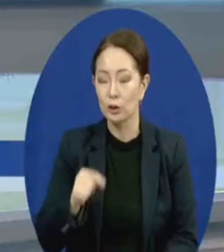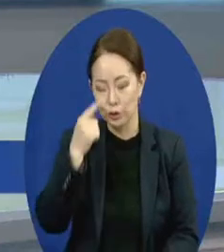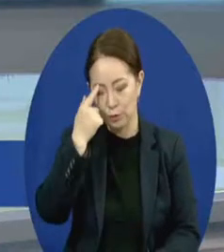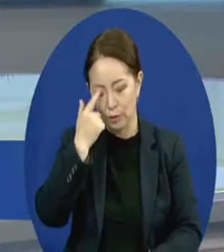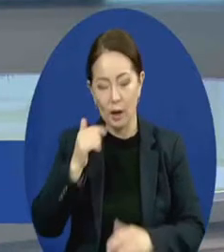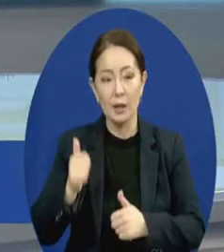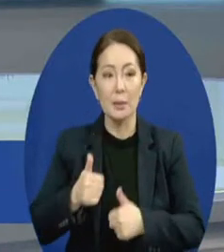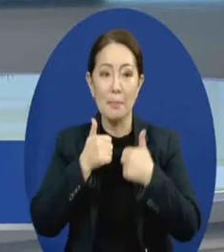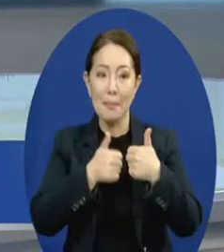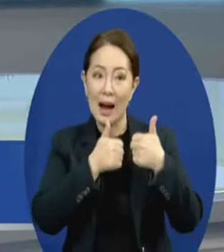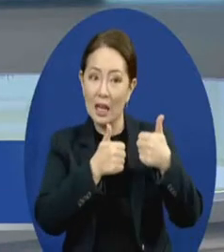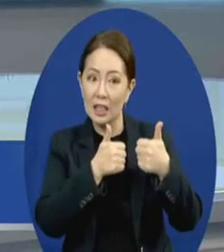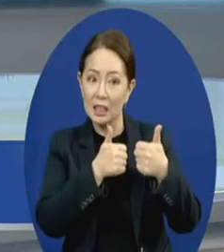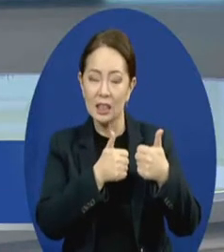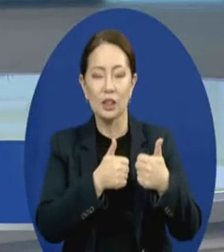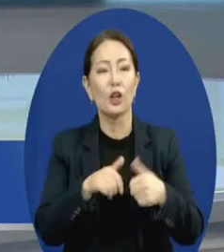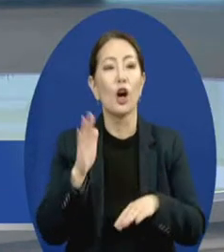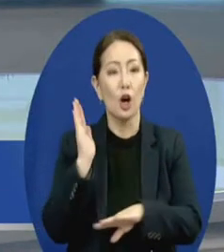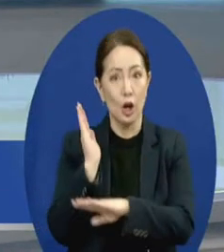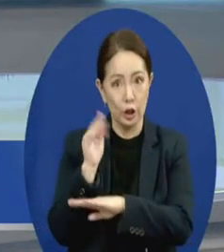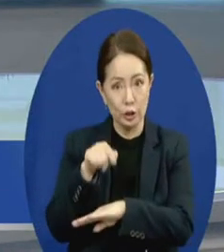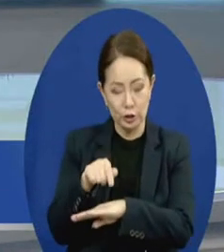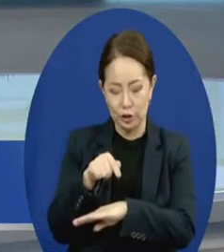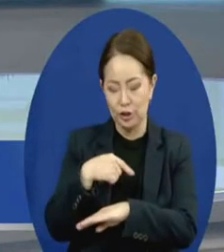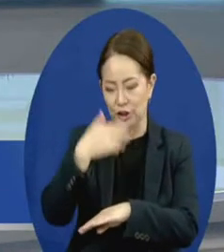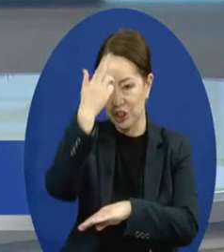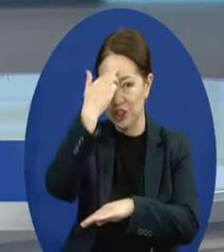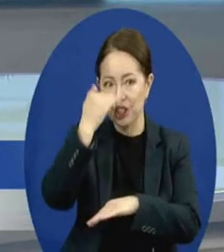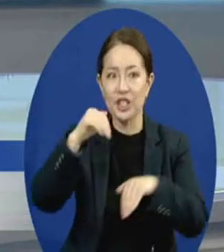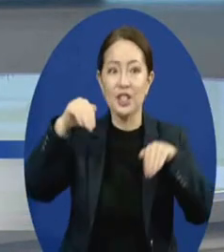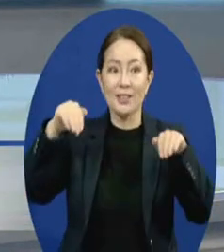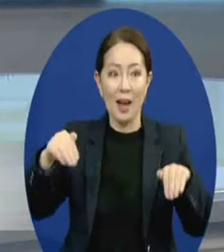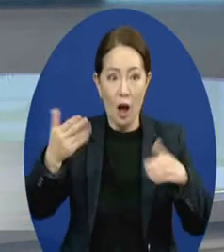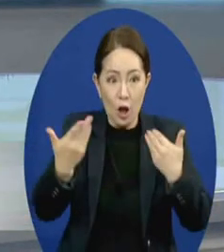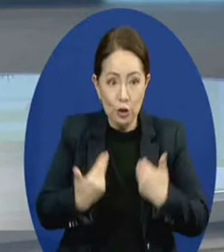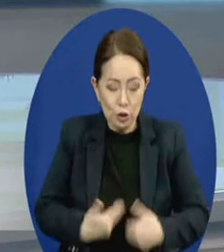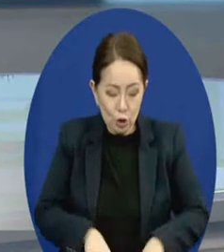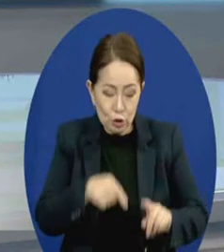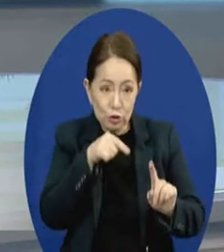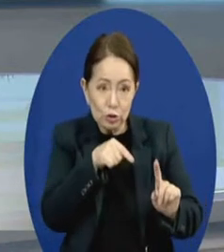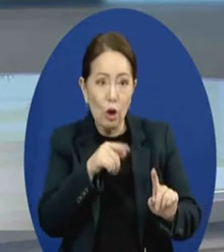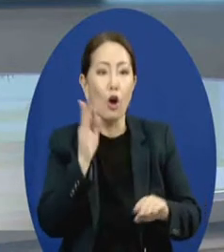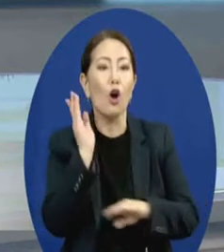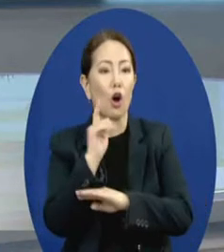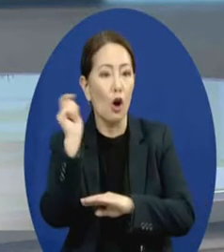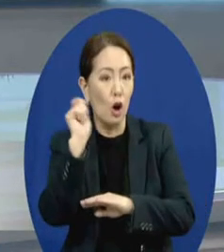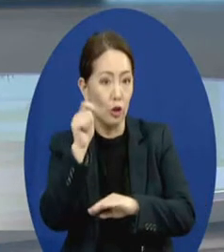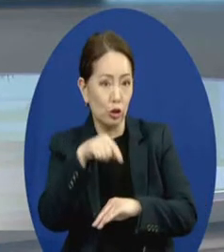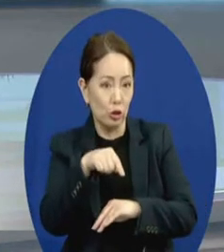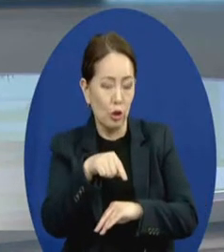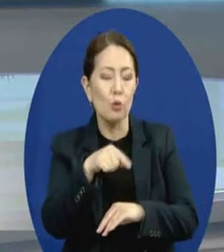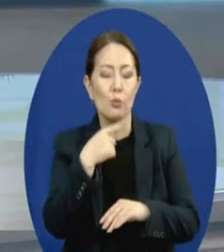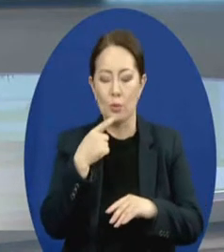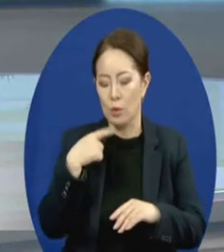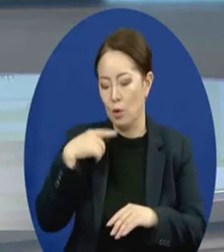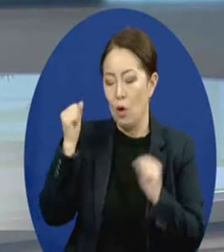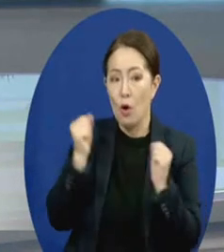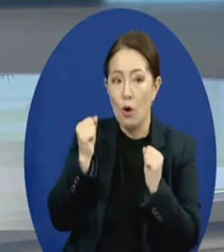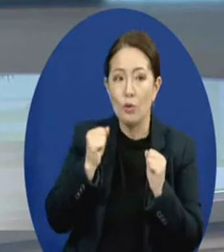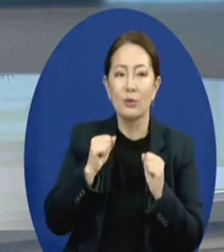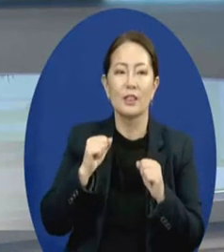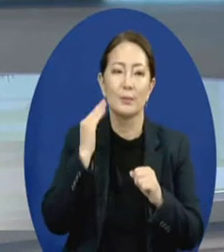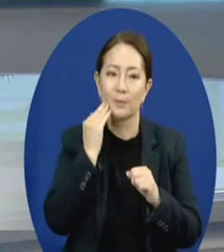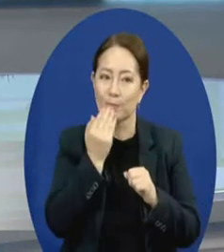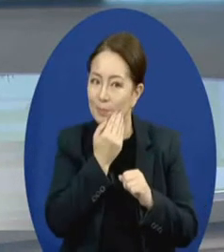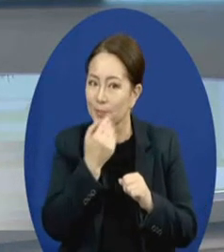Өнөөдөр Монгол бахархлын өдөр. Энэ өдөр их эзэн Чингис хааны мэндэлсэн түүхэн ан өдрийг бид тэмдэглэн өнгөрүүлдэг. Өвлийн тэргүүн сарын шинэ нэгний бэлэгт сайн